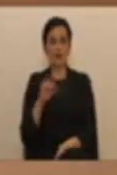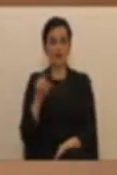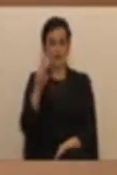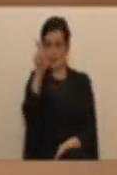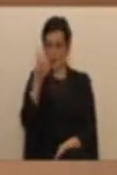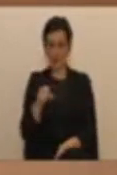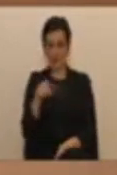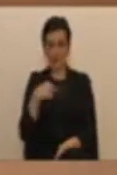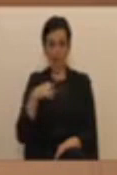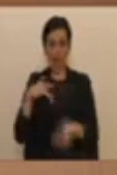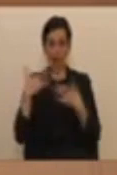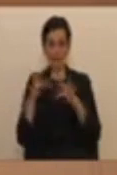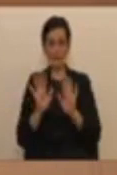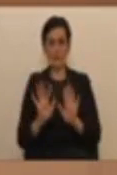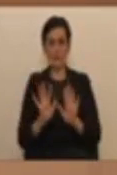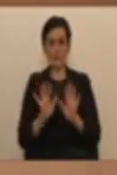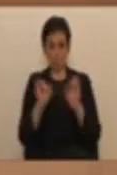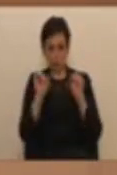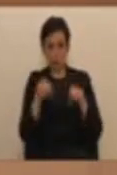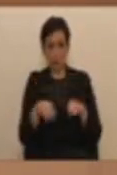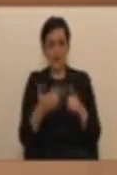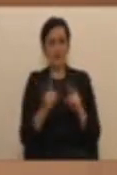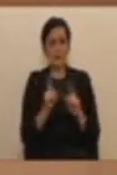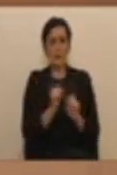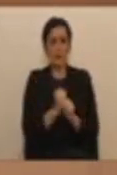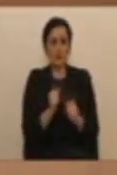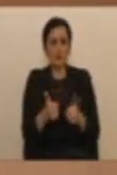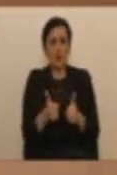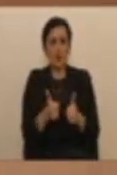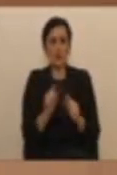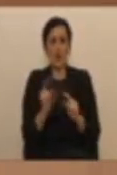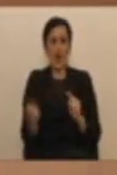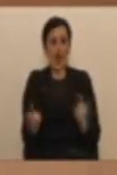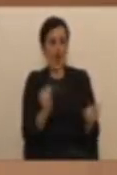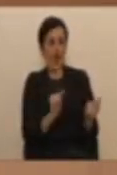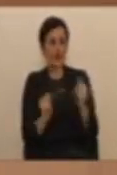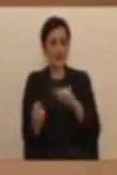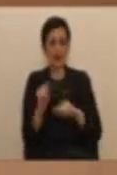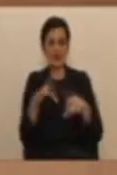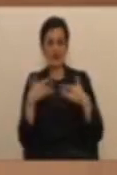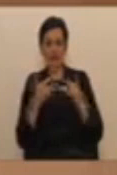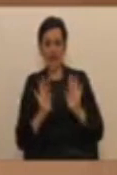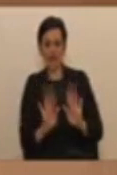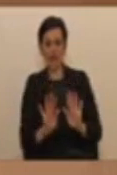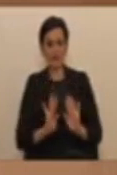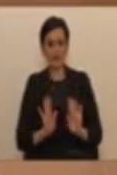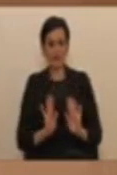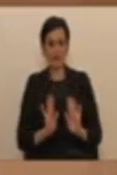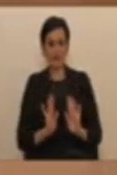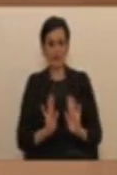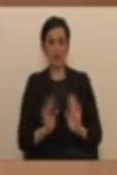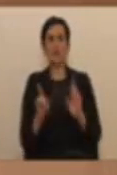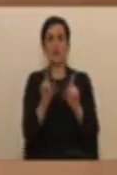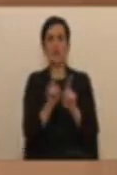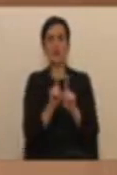მეზიზღება. იქნებ ეს მოვახერხოთ როგორმე, რომ ერთმანეთი არ გვეზიზღებოდეს. და ისევ